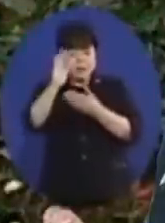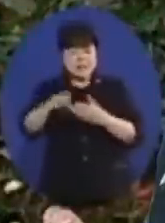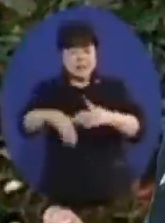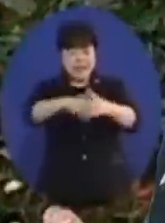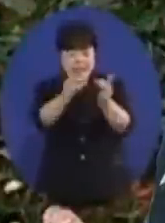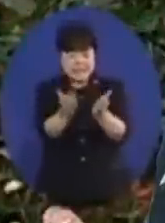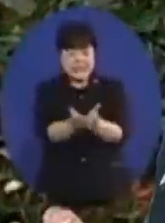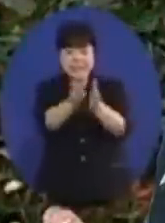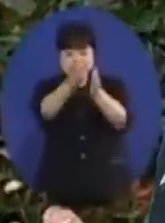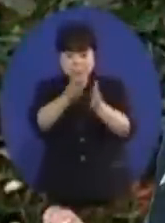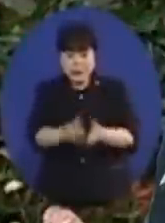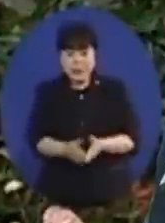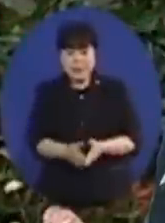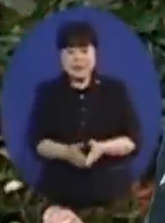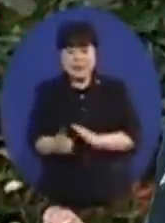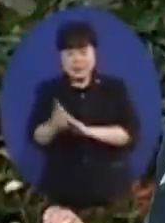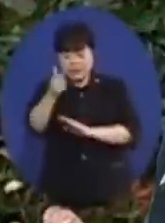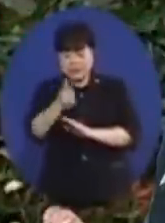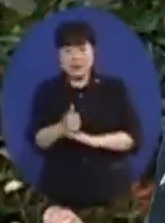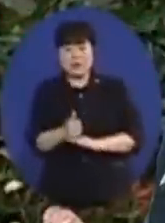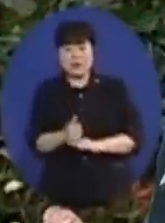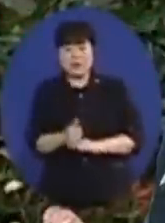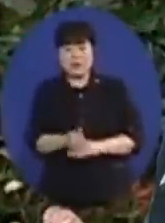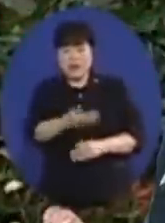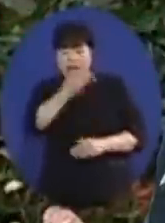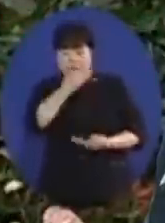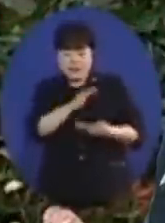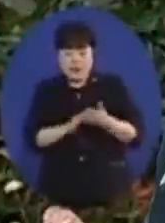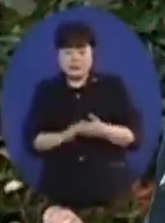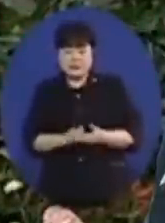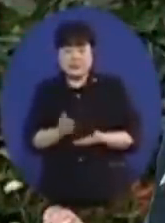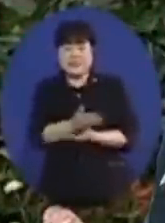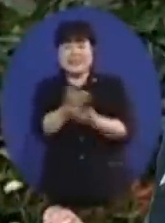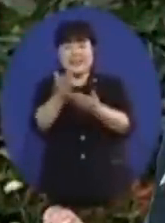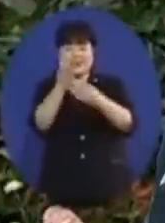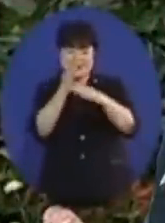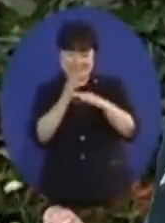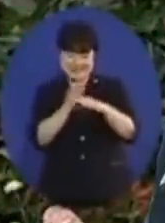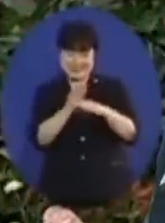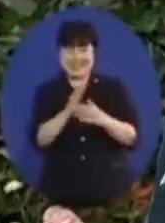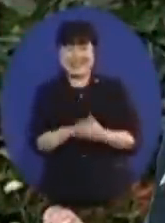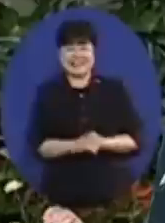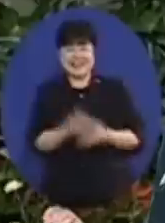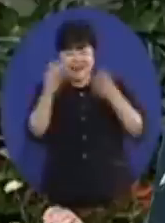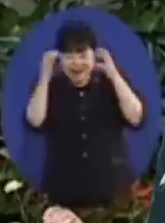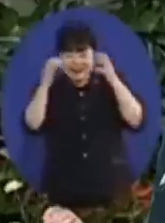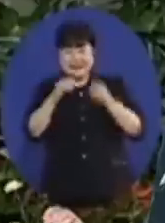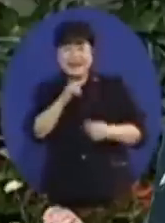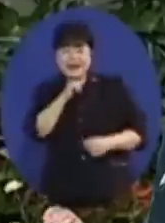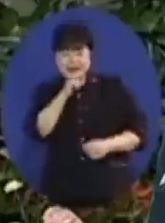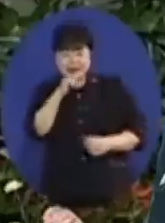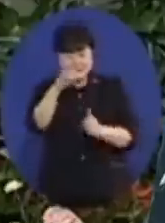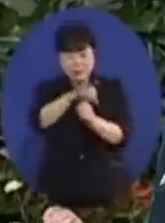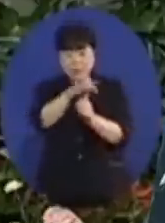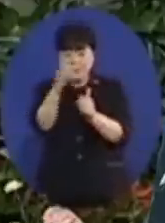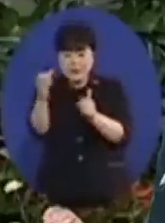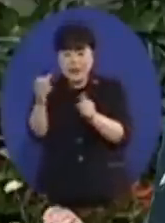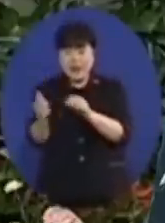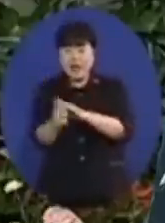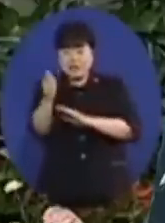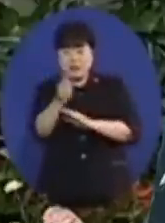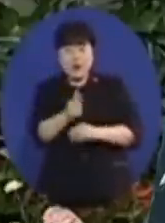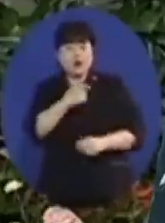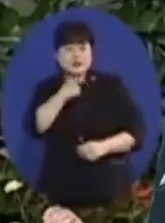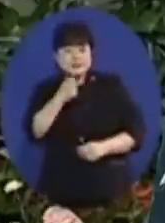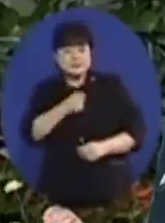그동안 자신이 일군에 성공을 아낌없이 나누고 있습니다 어린 시절 가난해서 벗어나서 성공하고